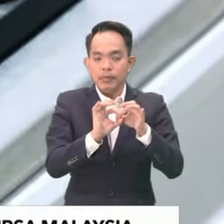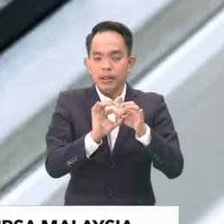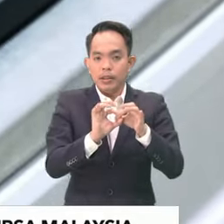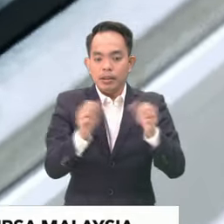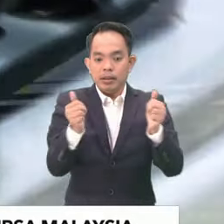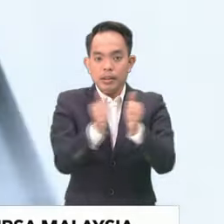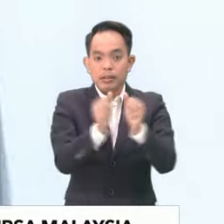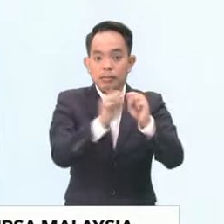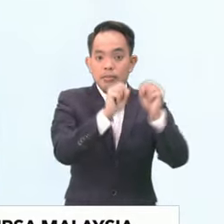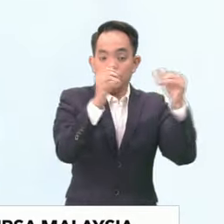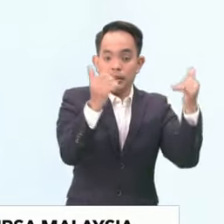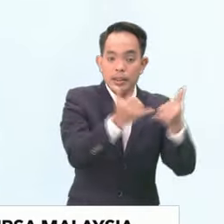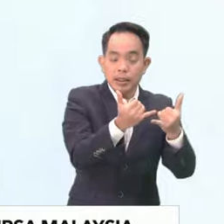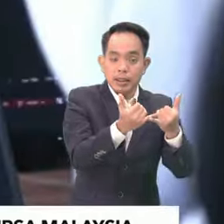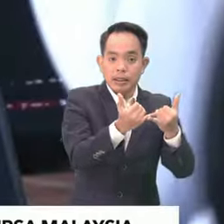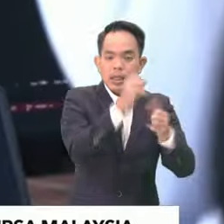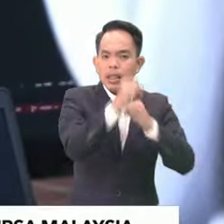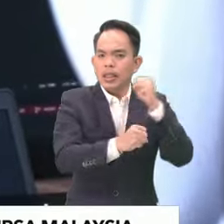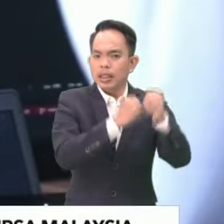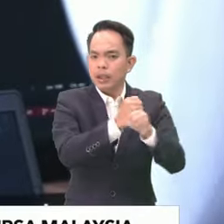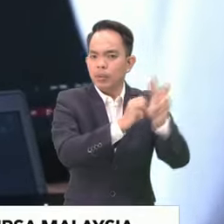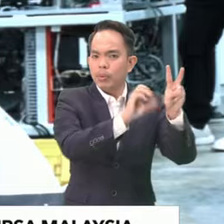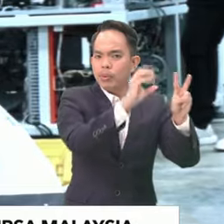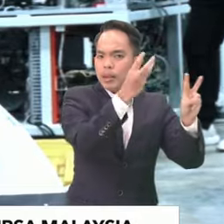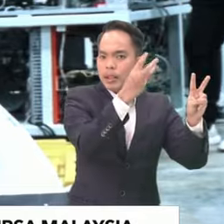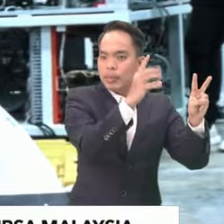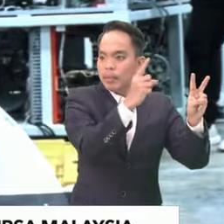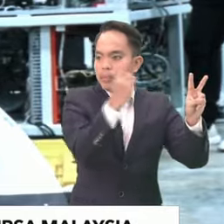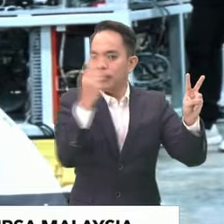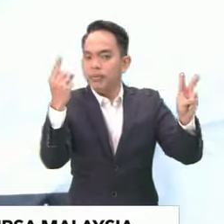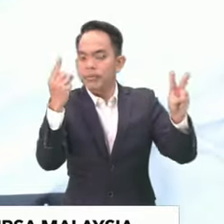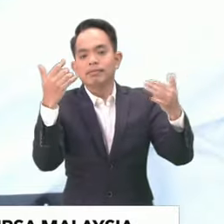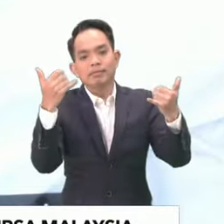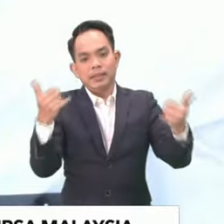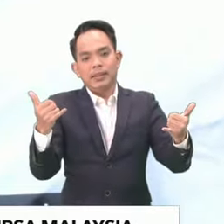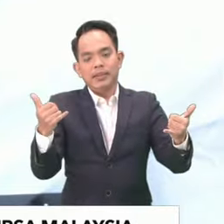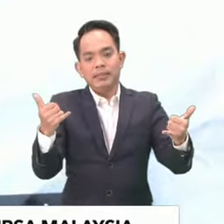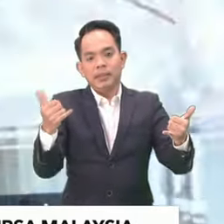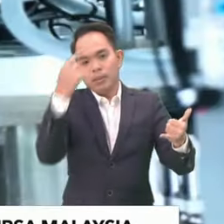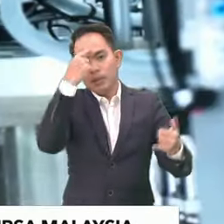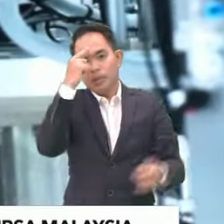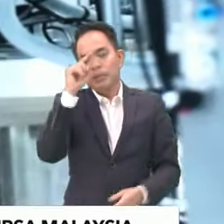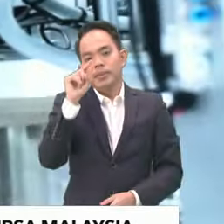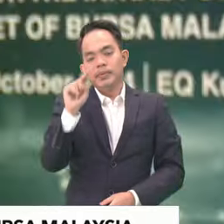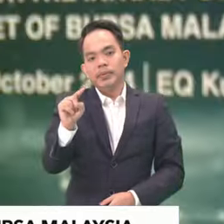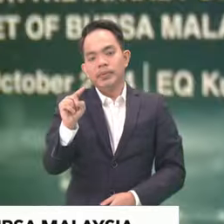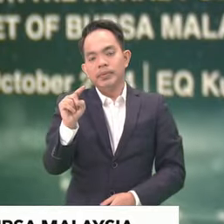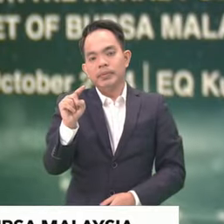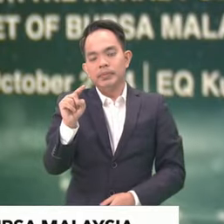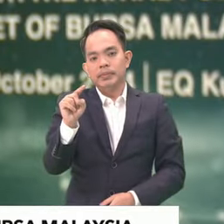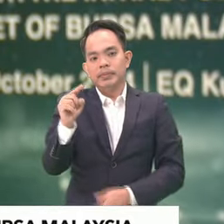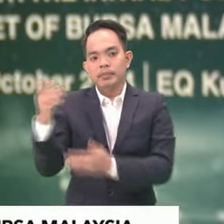syarikat Three Rand dari tahun 2016 hingga sekarang untuk diapungkan